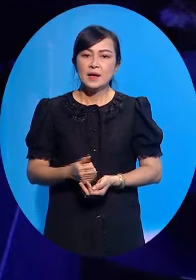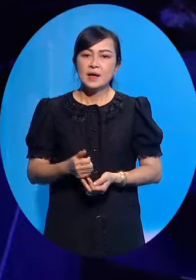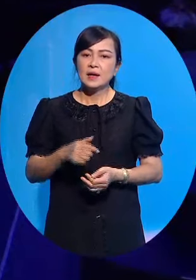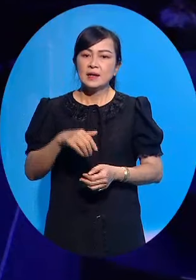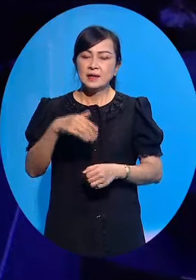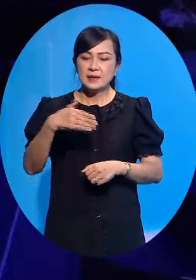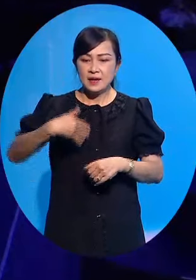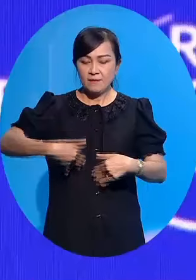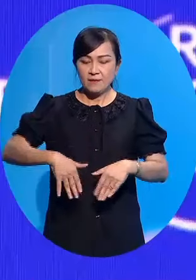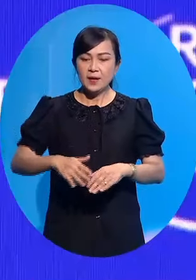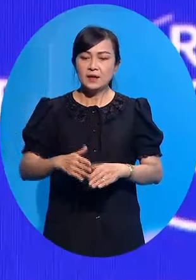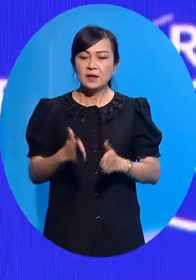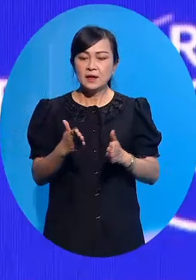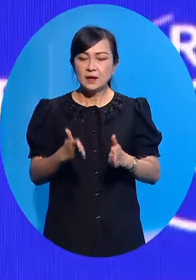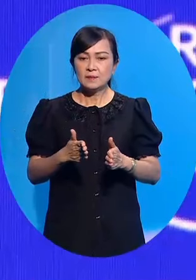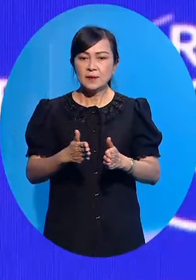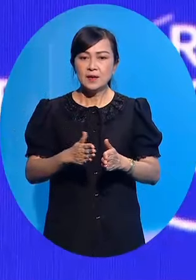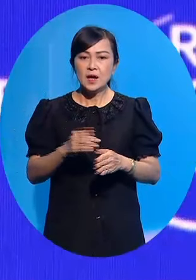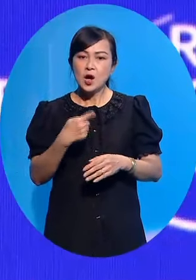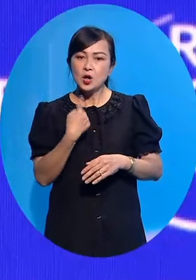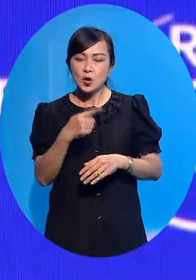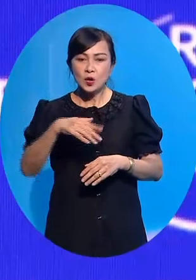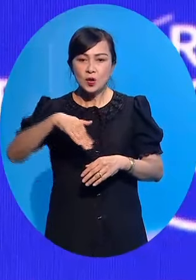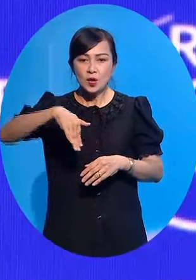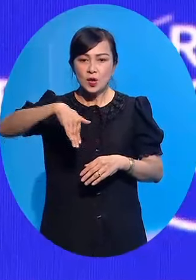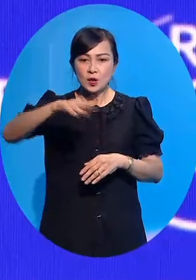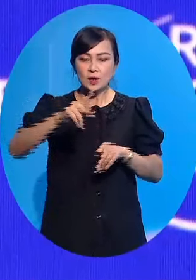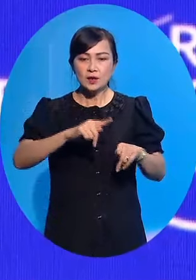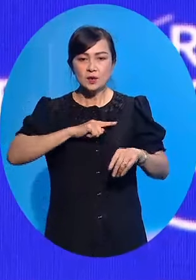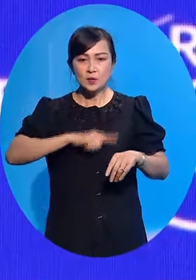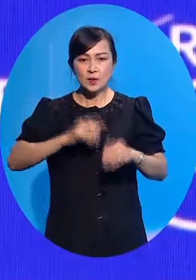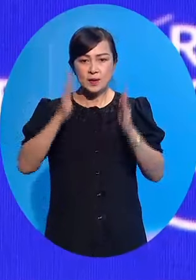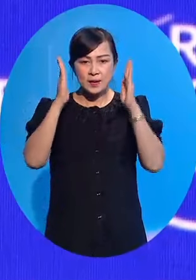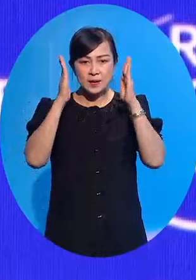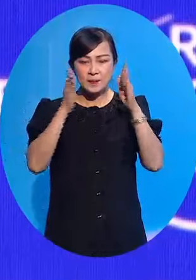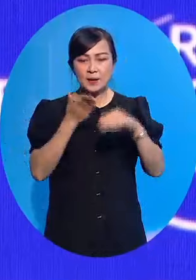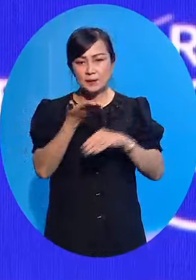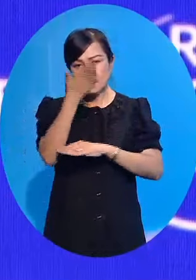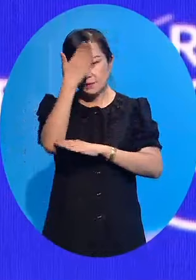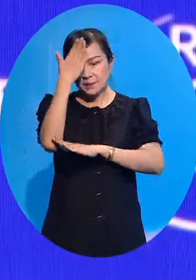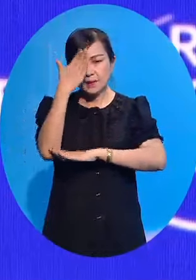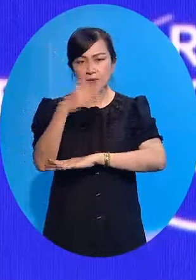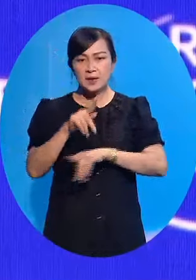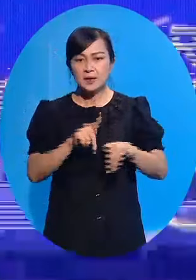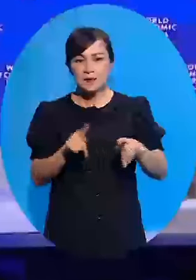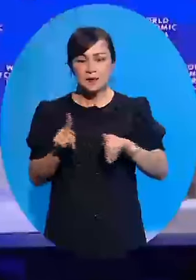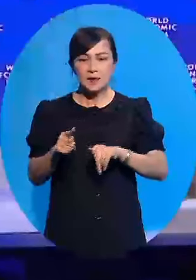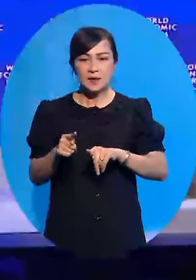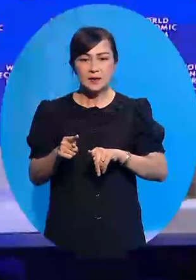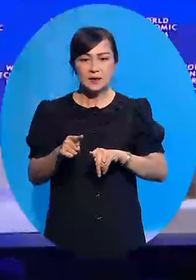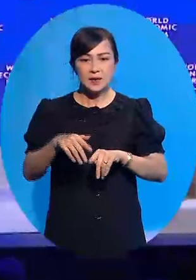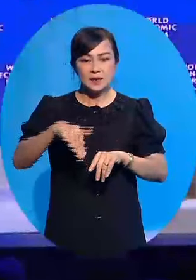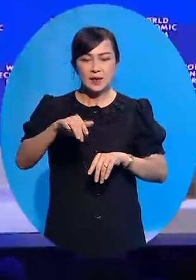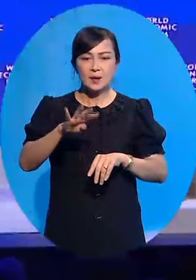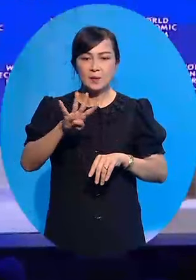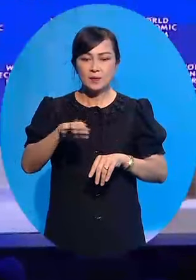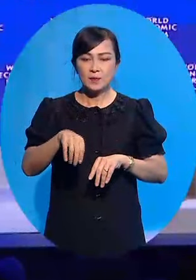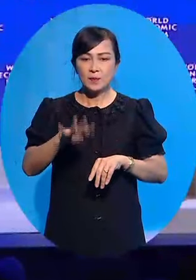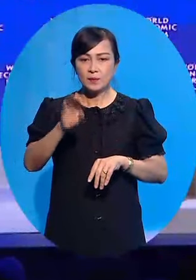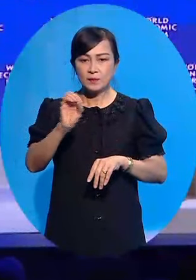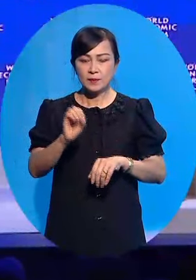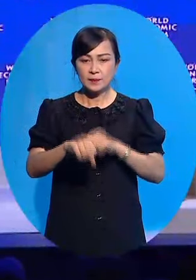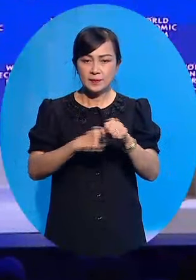lạm phát toàn phần. Nói về triển vọng kinh tế của Trung Quốc, bà Georgieva cho biết kinh tế nước này dự kiến sẽ tăng